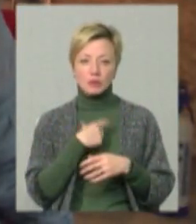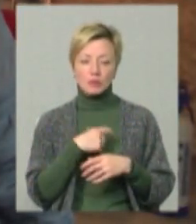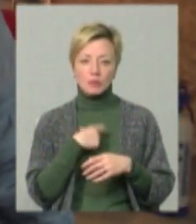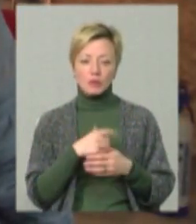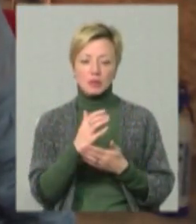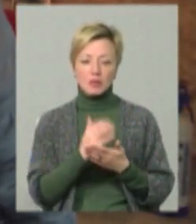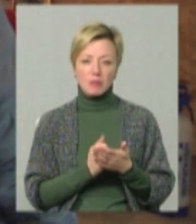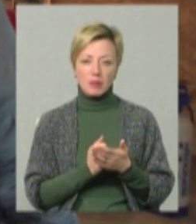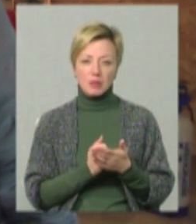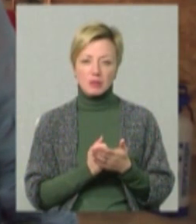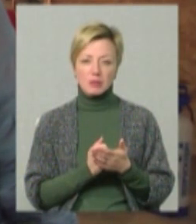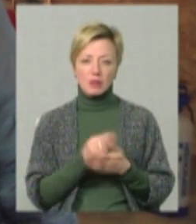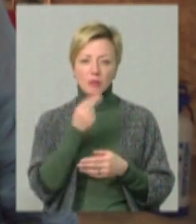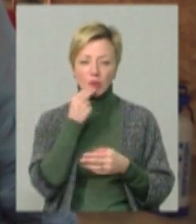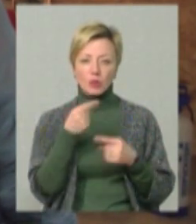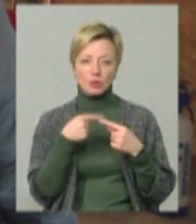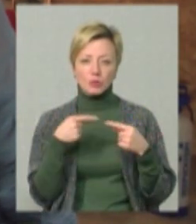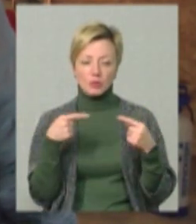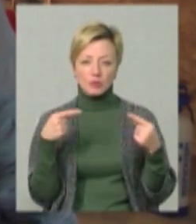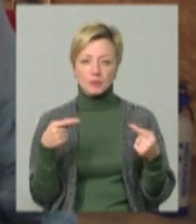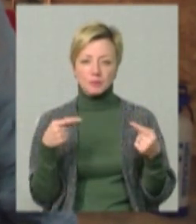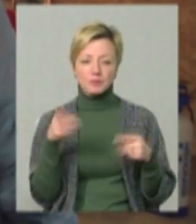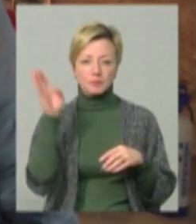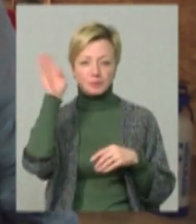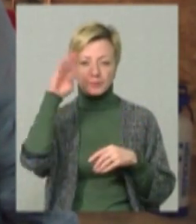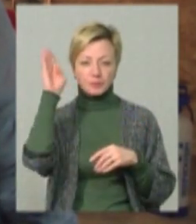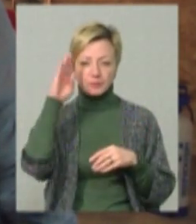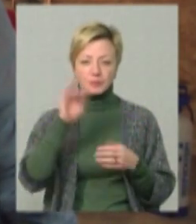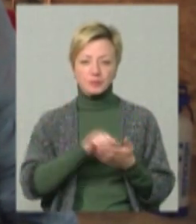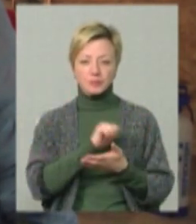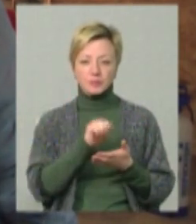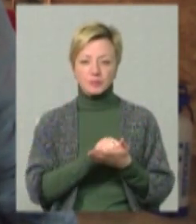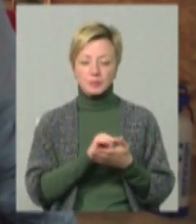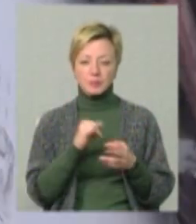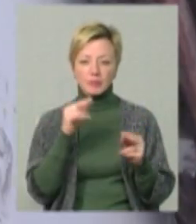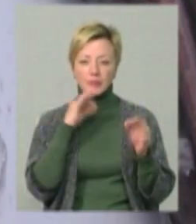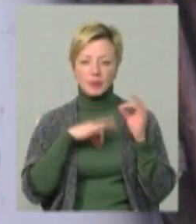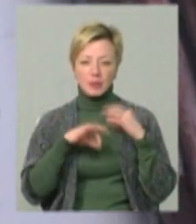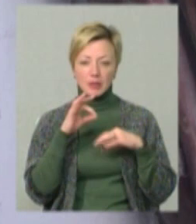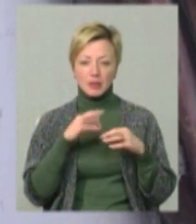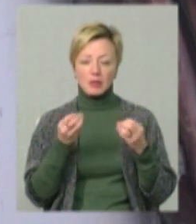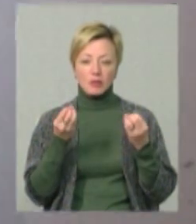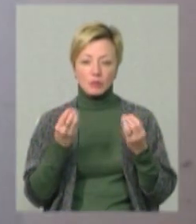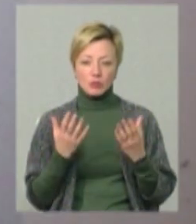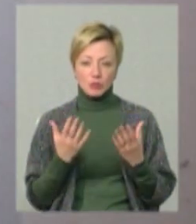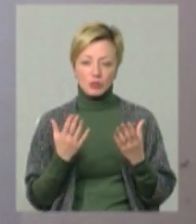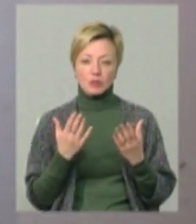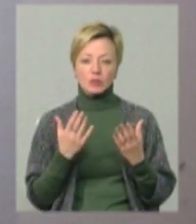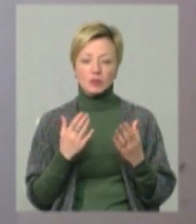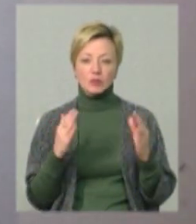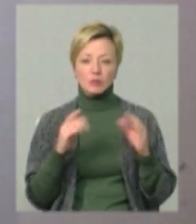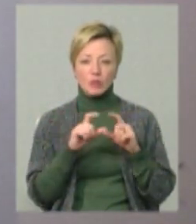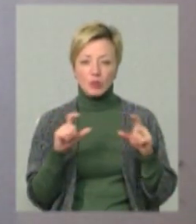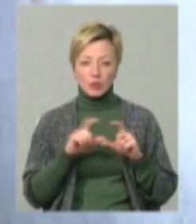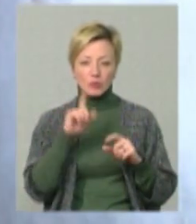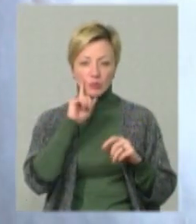невеличкий запас це якихось продуктів невеличкий, води, документів і медикаментів. Найпростіших тимчасових споруд достатньо